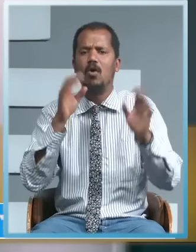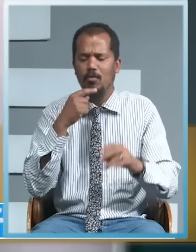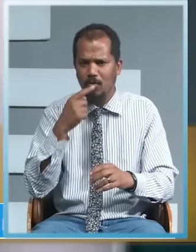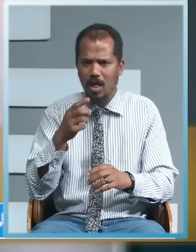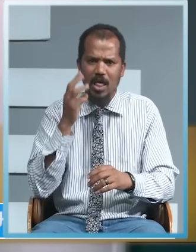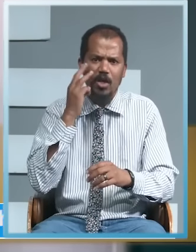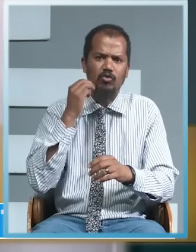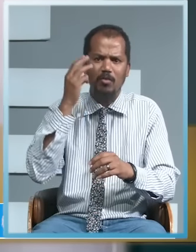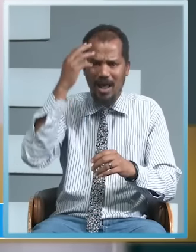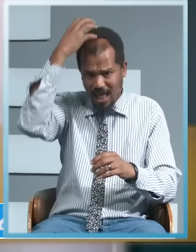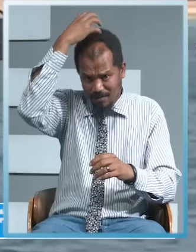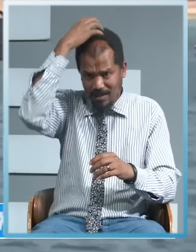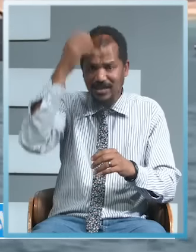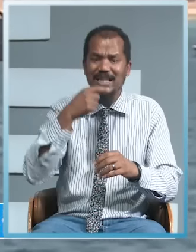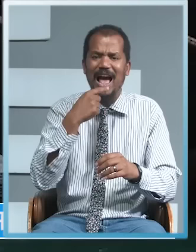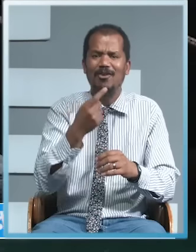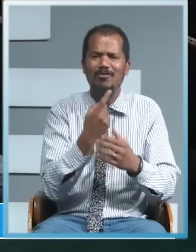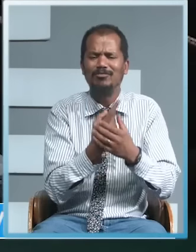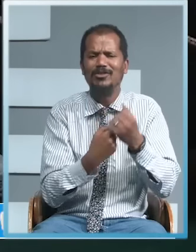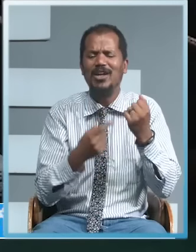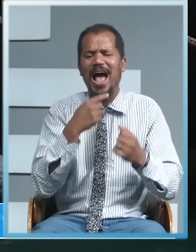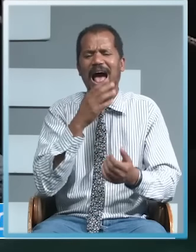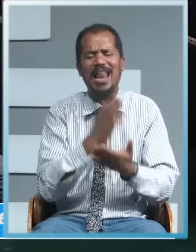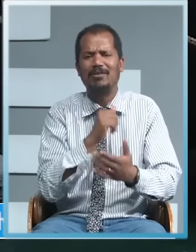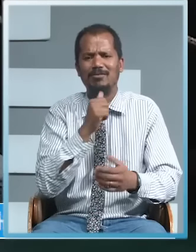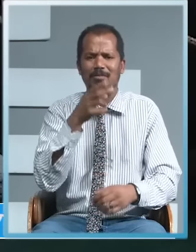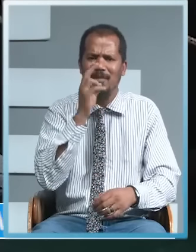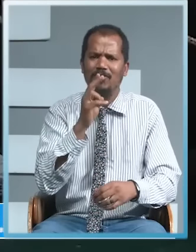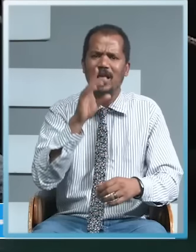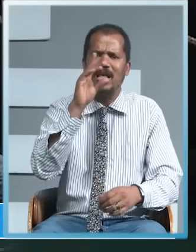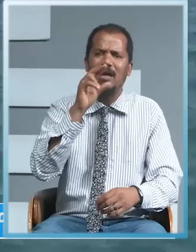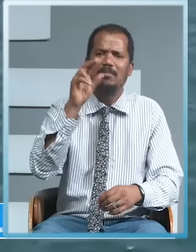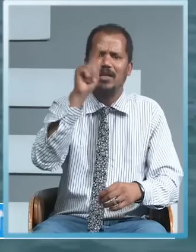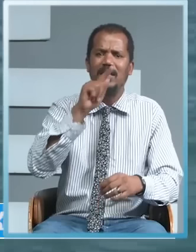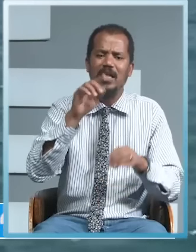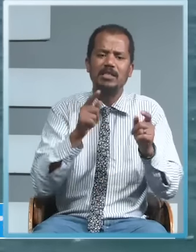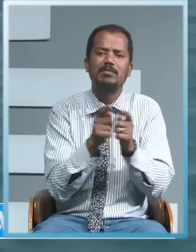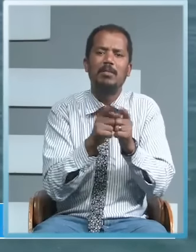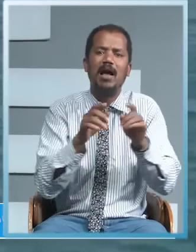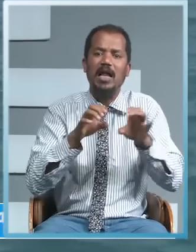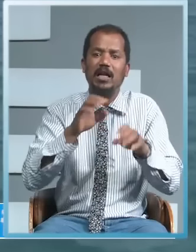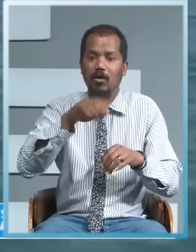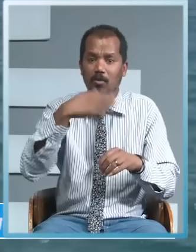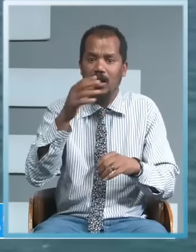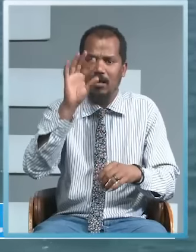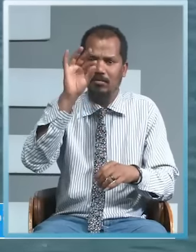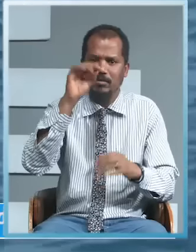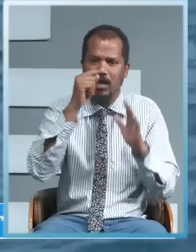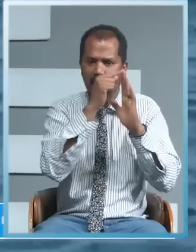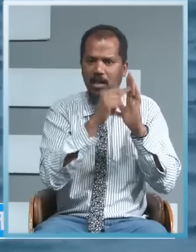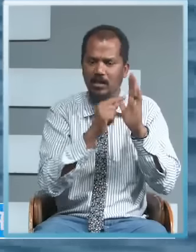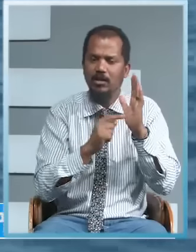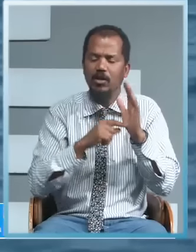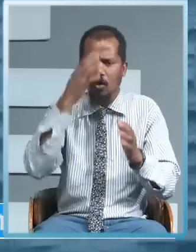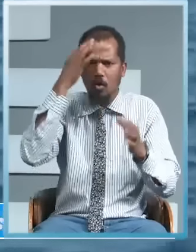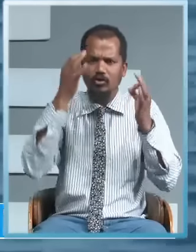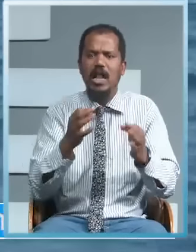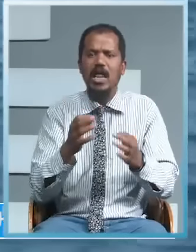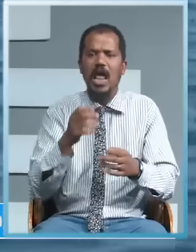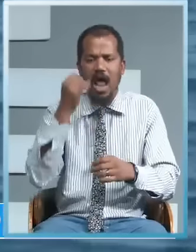ብሏል። የሶማሊያ መንግስት ያለውን ብቻ ብሎ አላበቃም። አስቸኳይ ካቢኔ ስብሰባ ካካሄደ በኋላ ባለ 9 አንቀጽ የውሳኔ